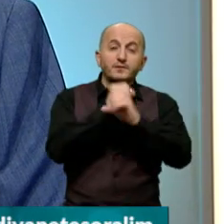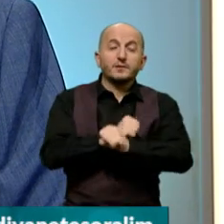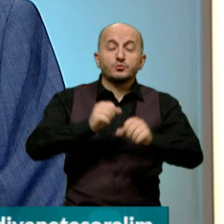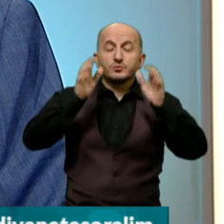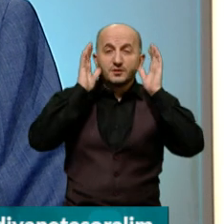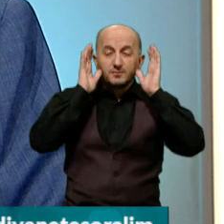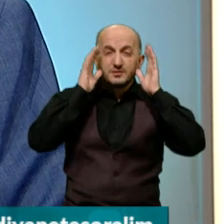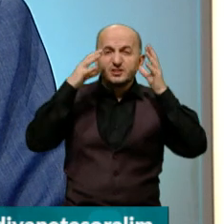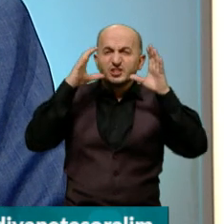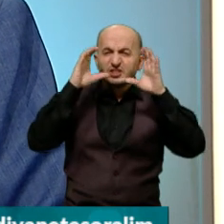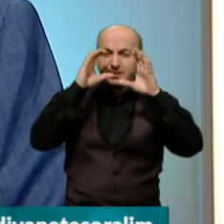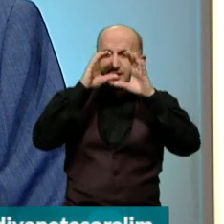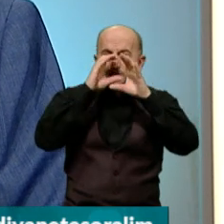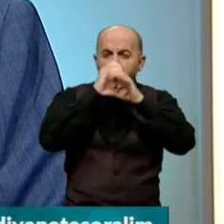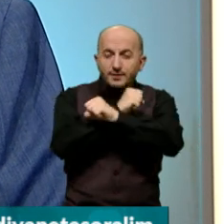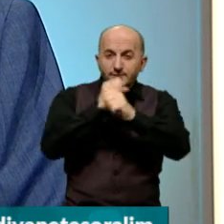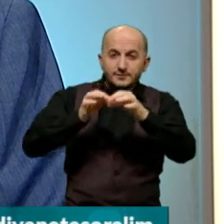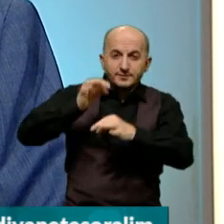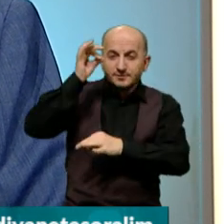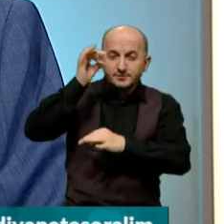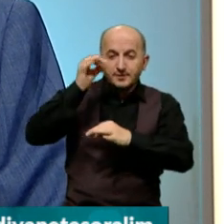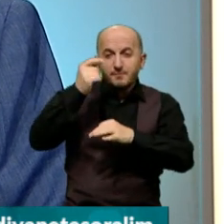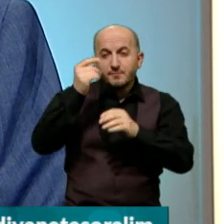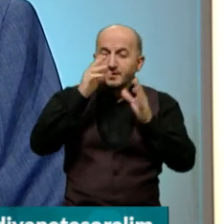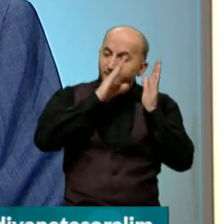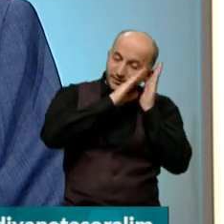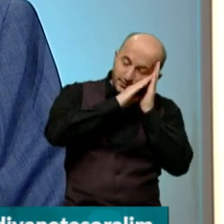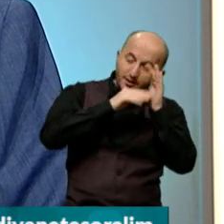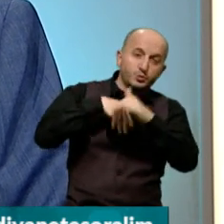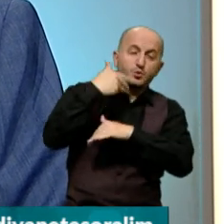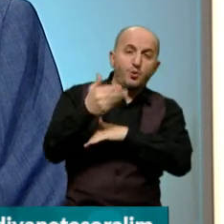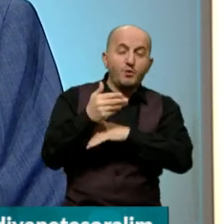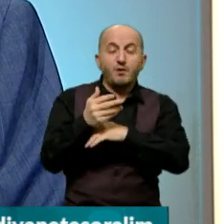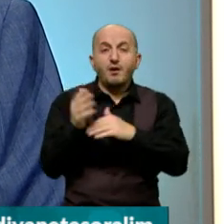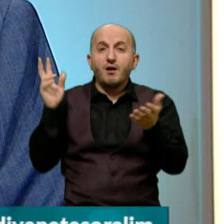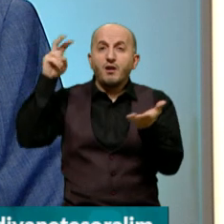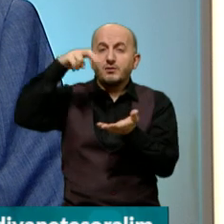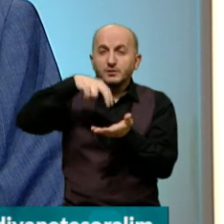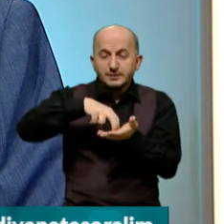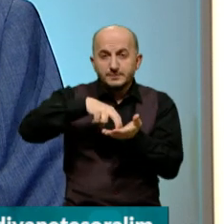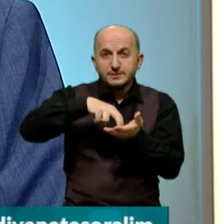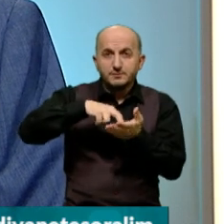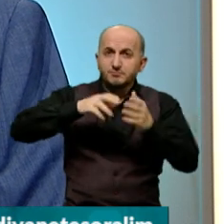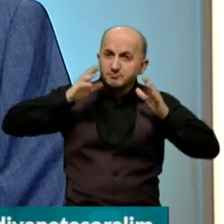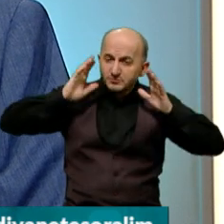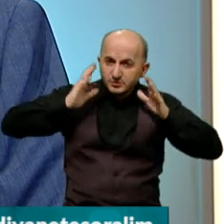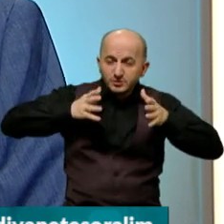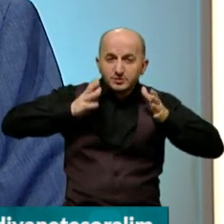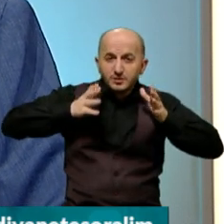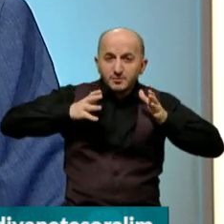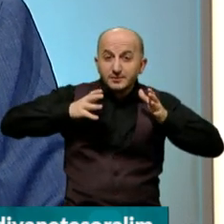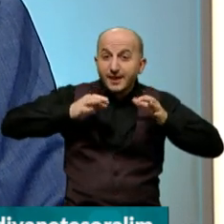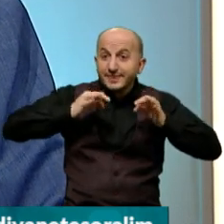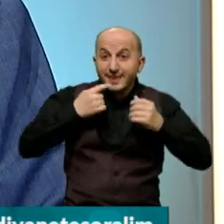teheccüd gece insan bir miktar yattıktan sonra gece kalkıp kılacağı namaza